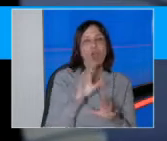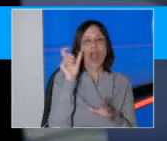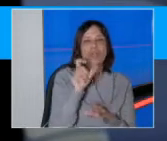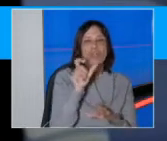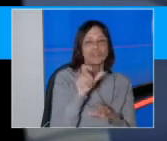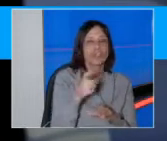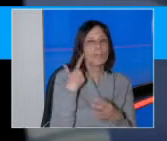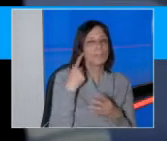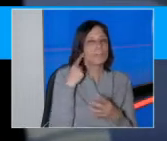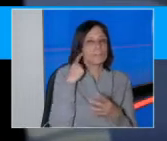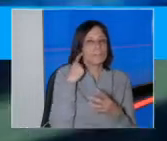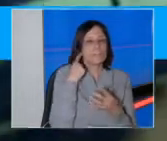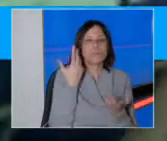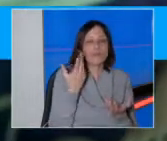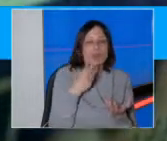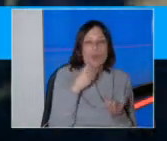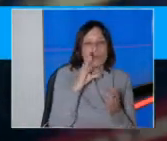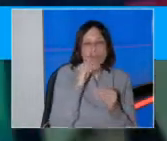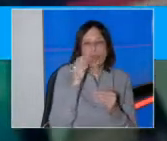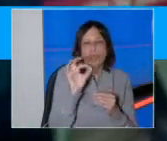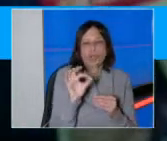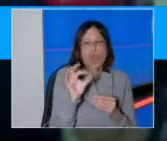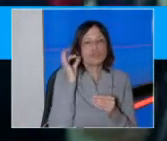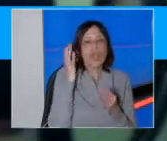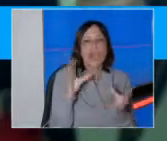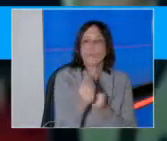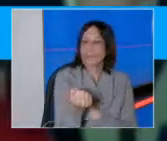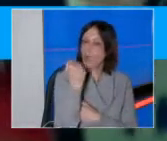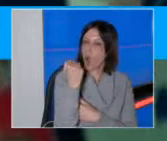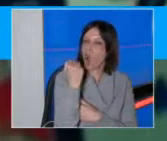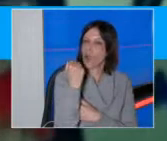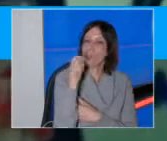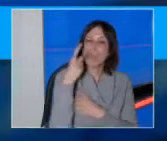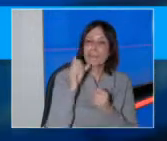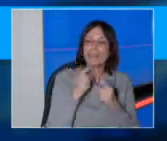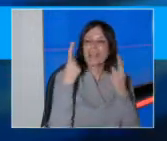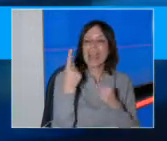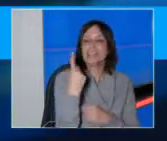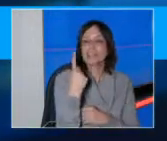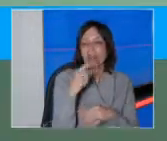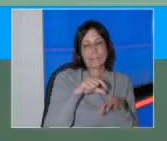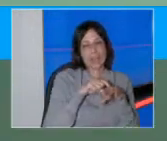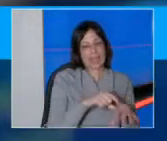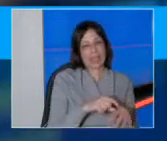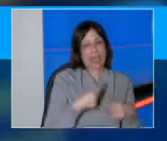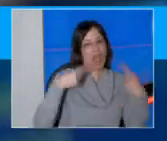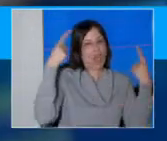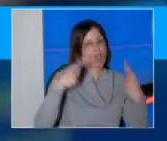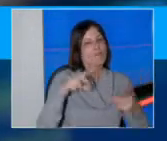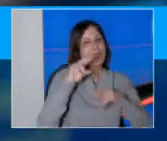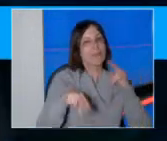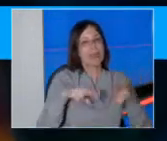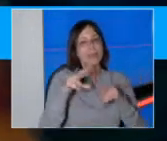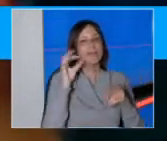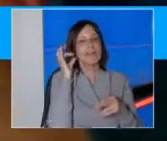היה מרותק אליה, איזה אישה עם כוחות, איך היא תורמת היום, היום היא בעצמה מדריכה ומטפלת